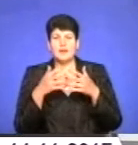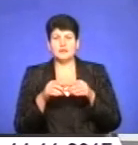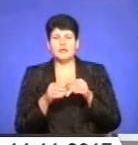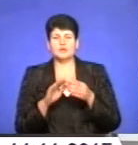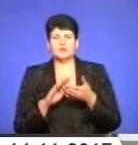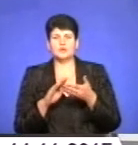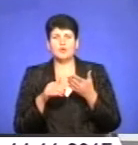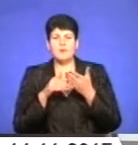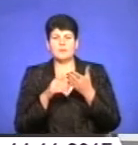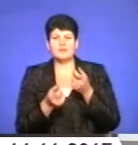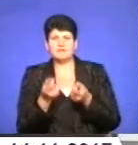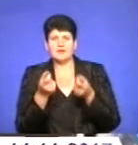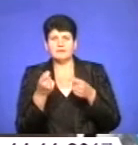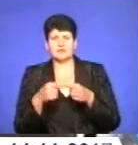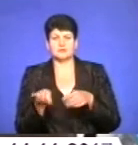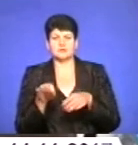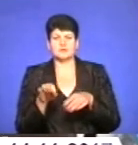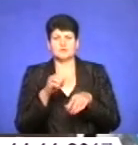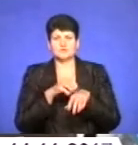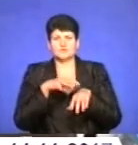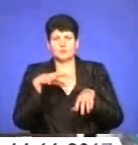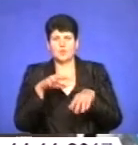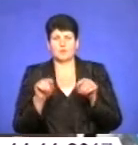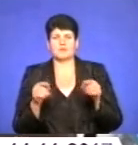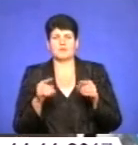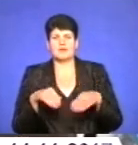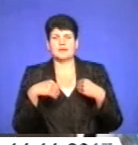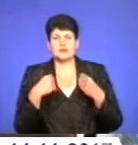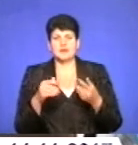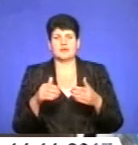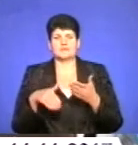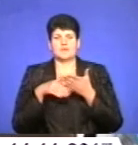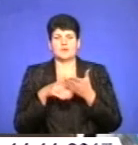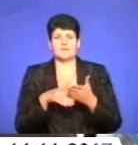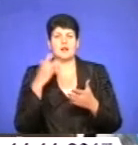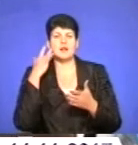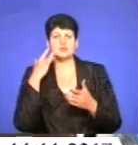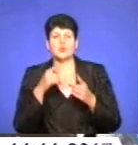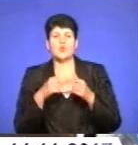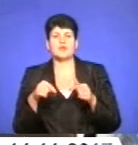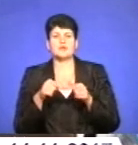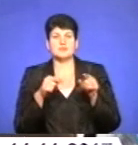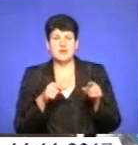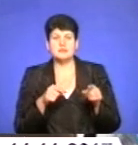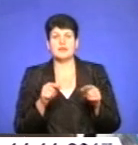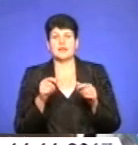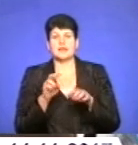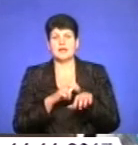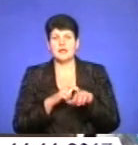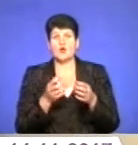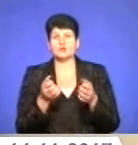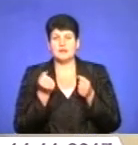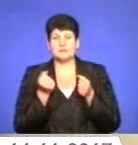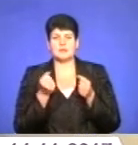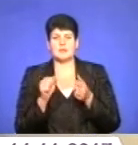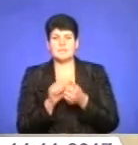виявити злоякісні утворення під час операції, передали волонтери благодійної американської організації. Окрім цього, лікарі отримали розхідні матеріали